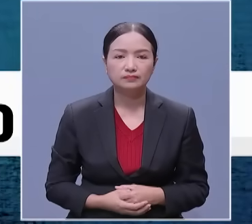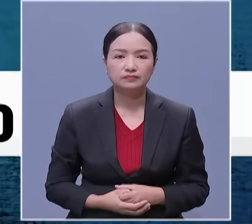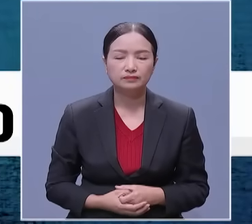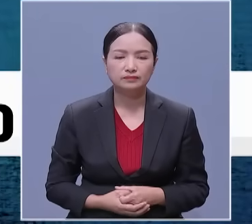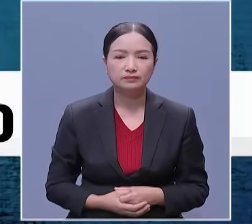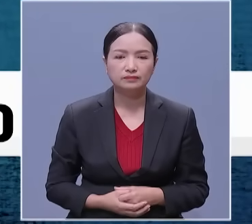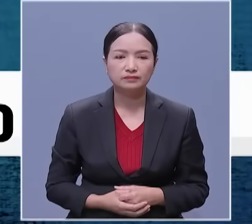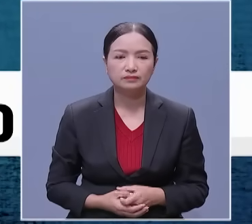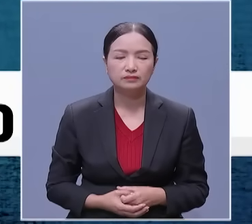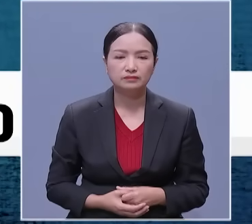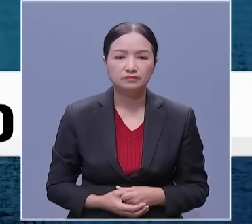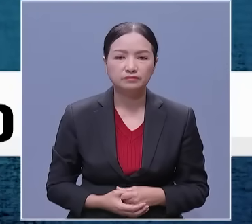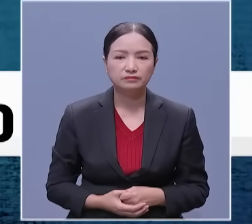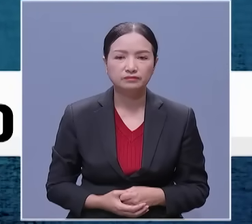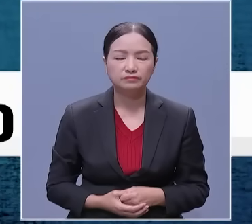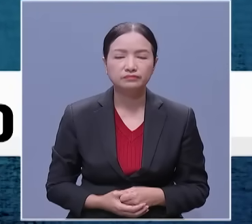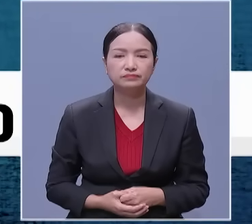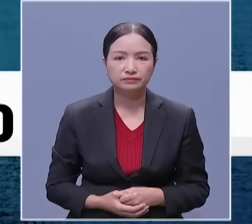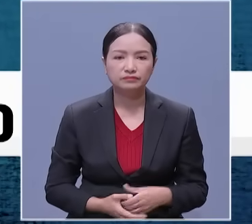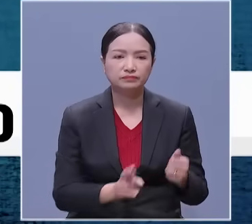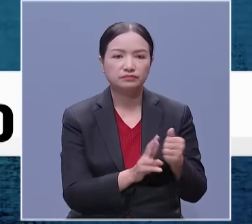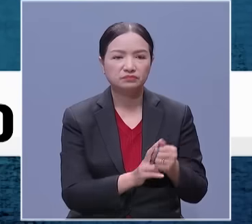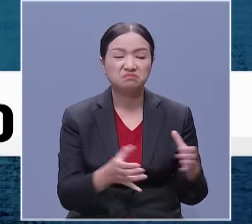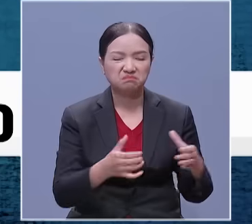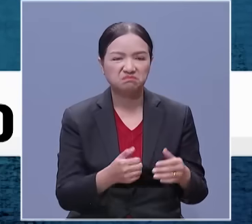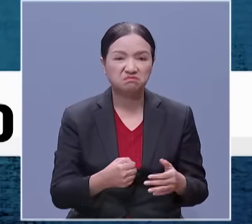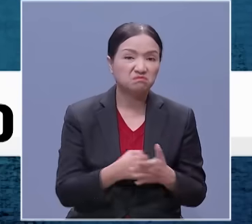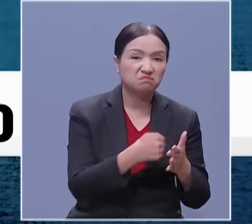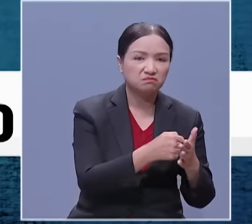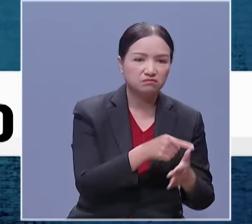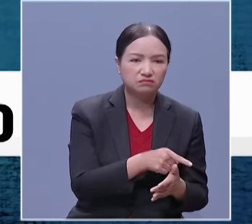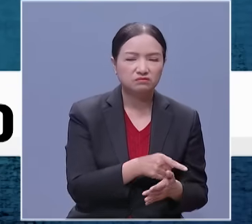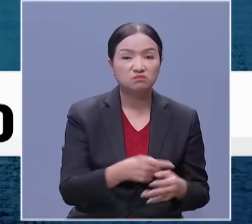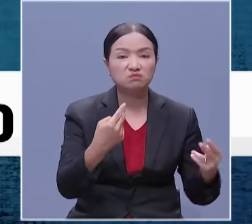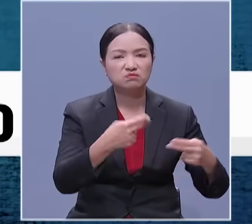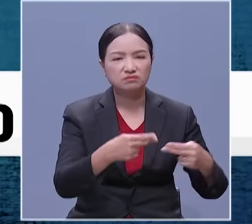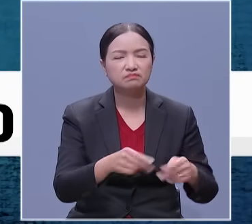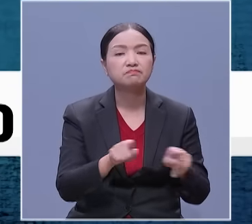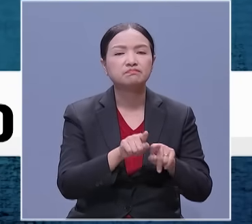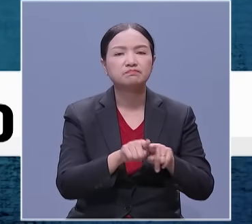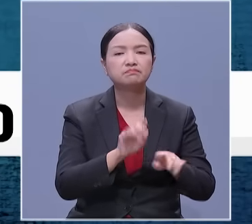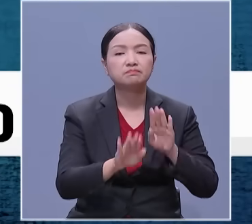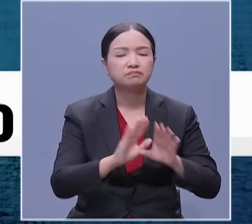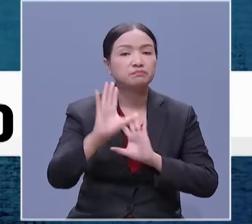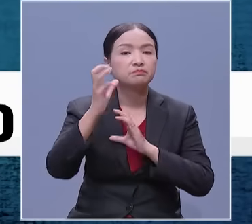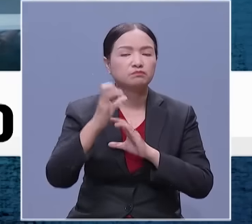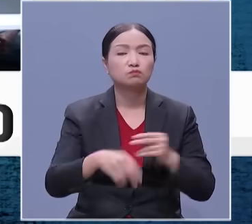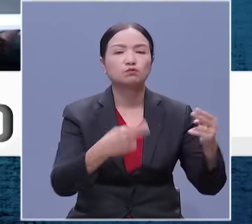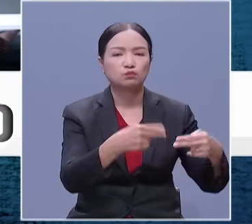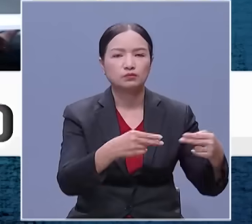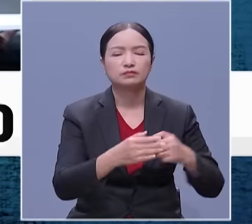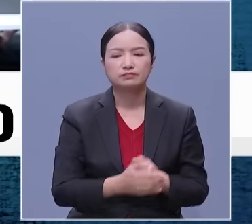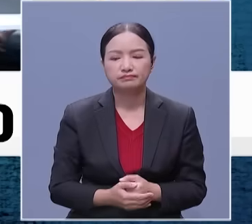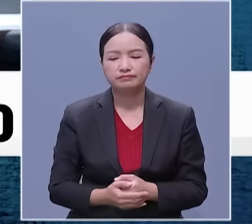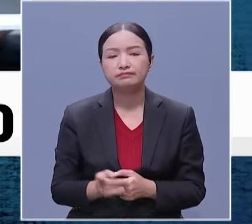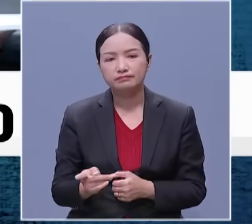มันเขาเรียกอะไรหนังคนละม้วนอ่ะบิ๊กโจ๊กนี่แบบหนังบู๊อ่ะนะหนังสงครามนะครับนะแล้วก็ยืนยันชัดเจนเลยว่